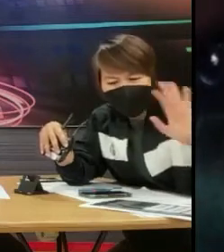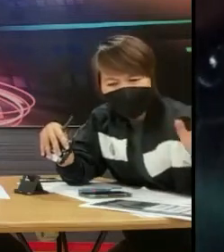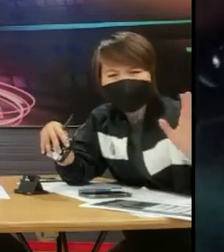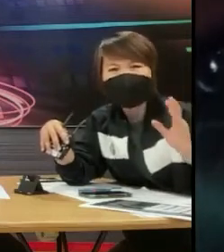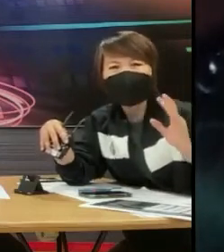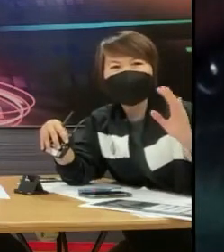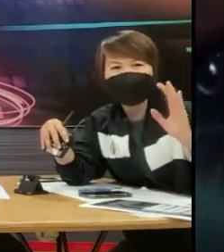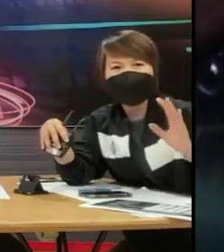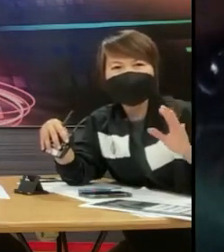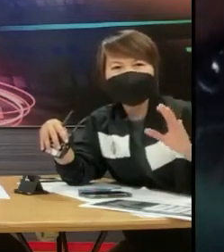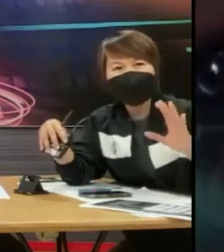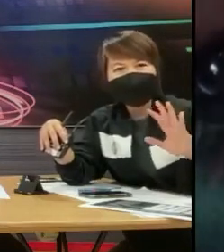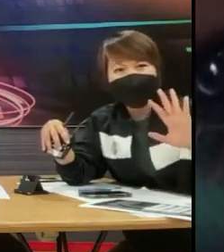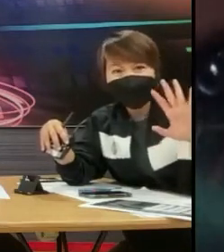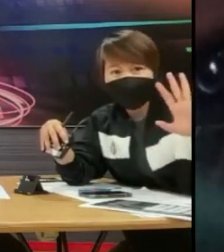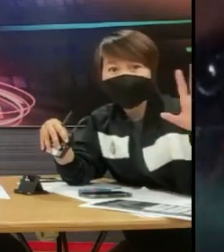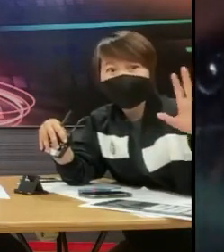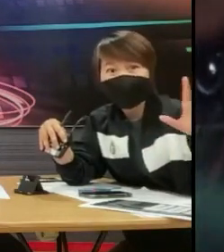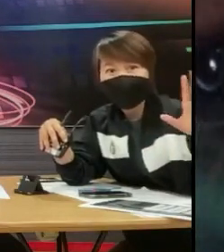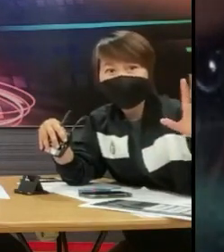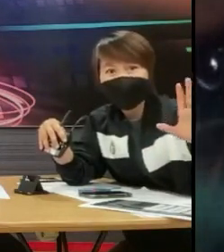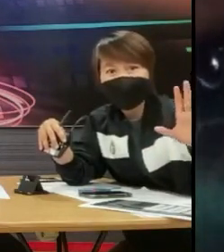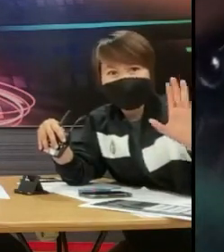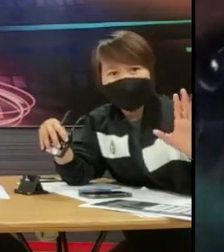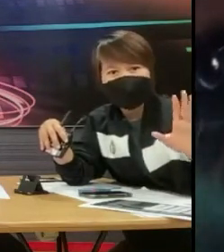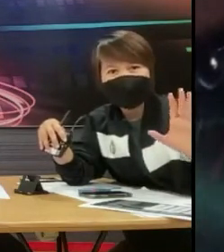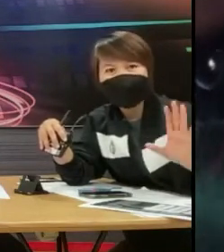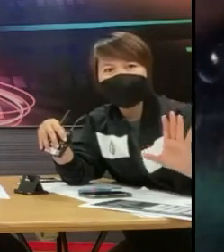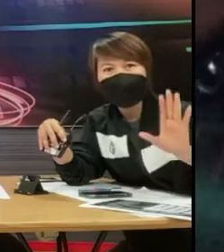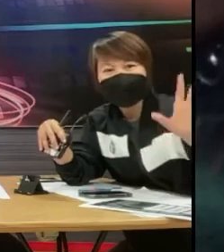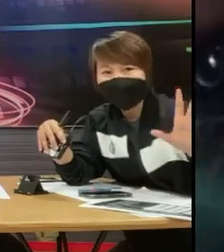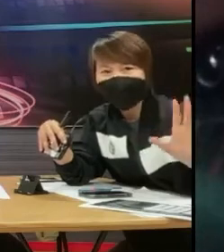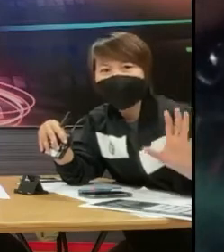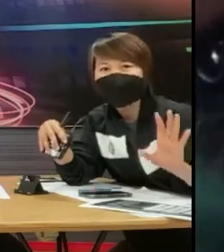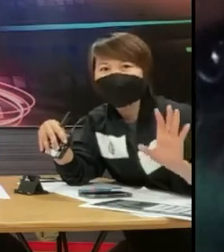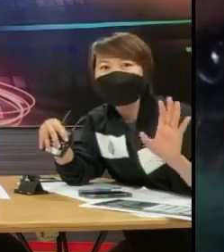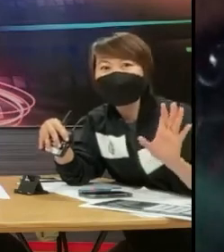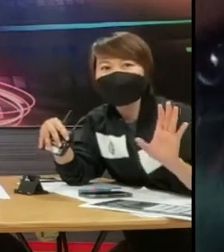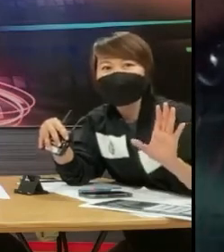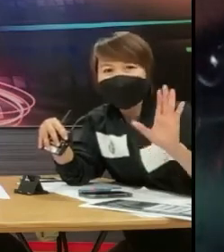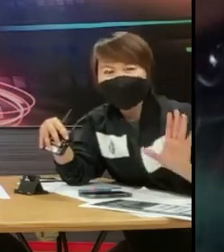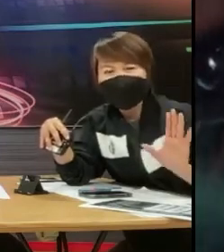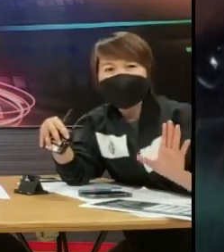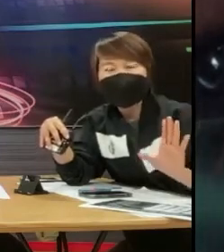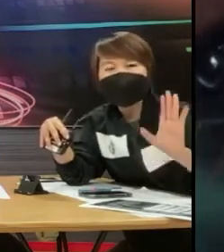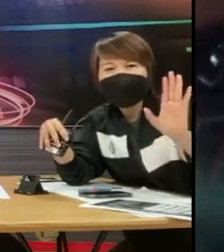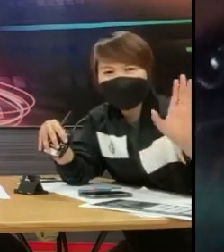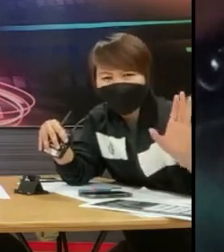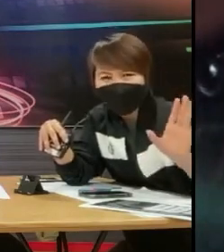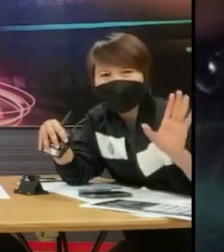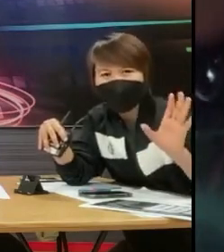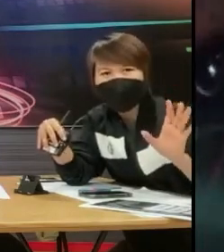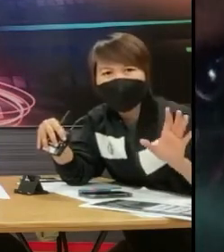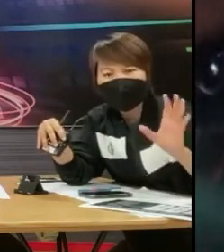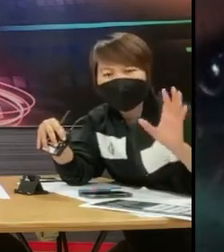ประตูเปิดแล้วเนี่ยคือเรายังจะต้องเดินไปข้างหน้าอีกซึ่งไม่รู้ว่าเดินไปข้างหน้าจะต้องไปเจออะไรบ้างเข้าไปจะไปเจออะไร